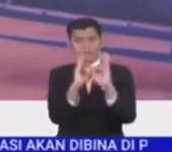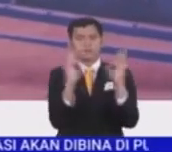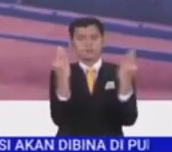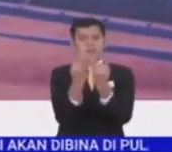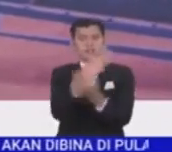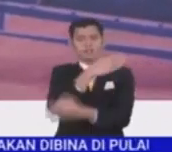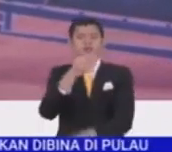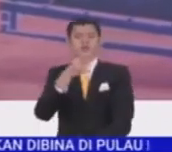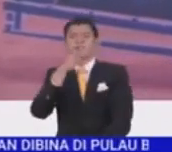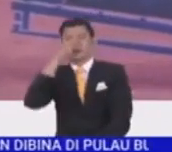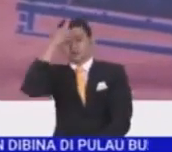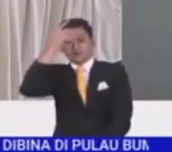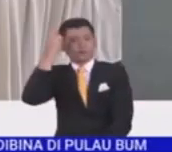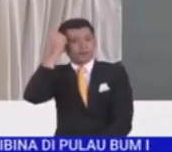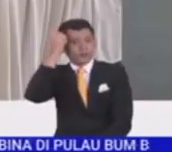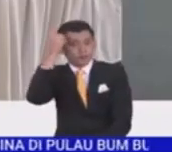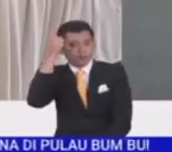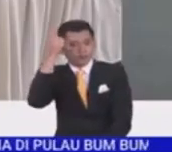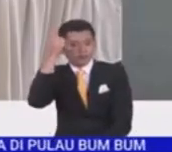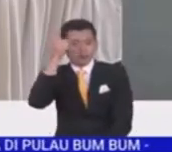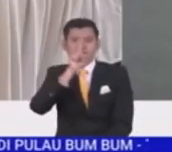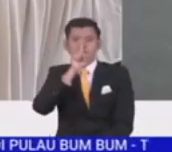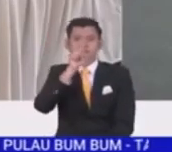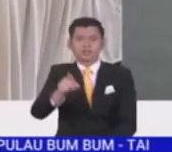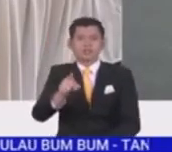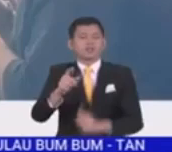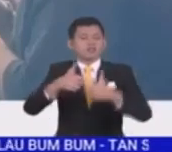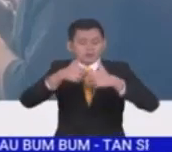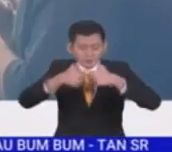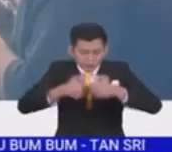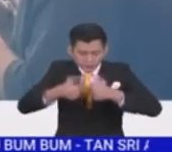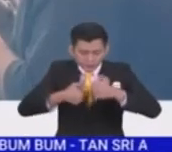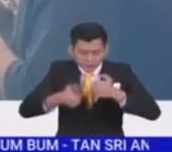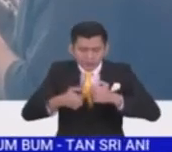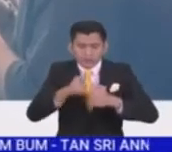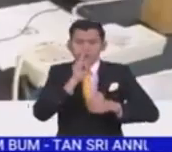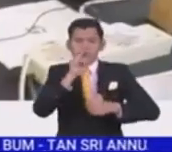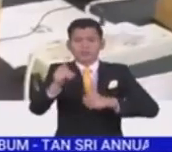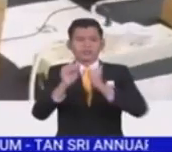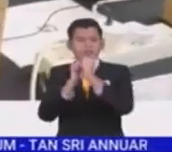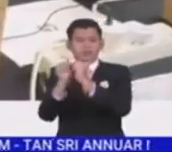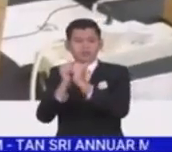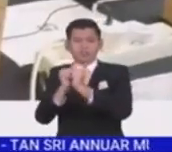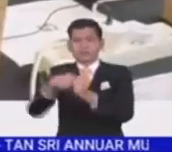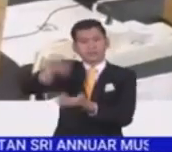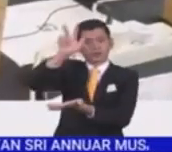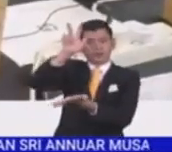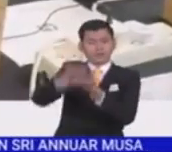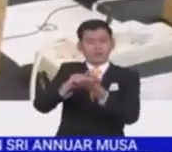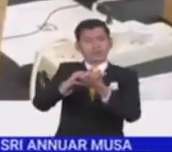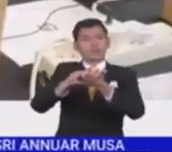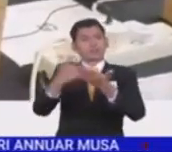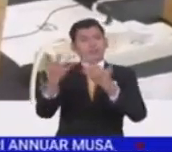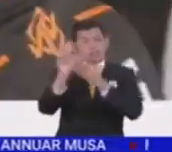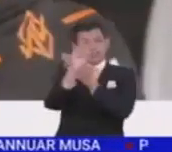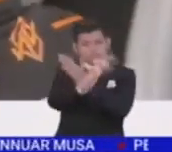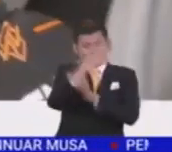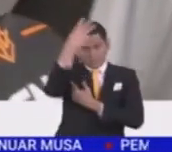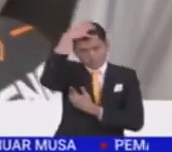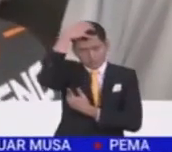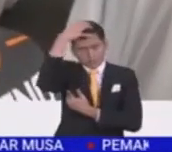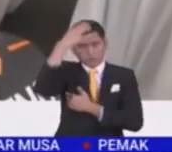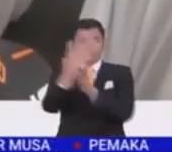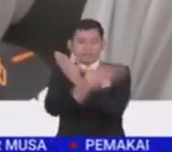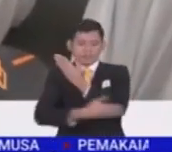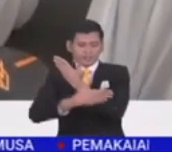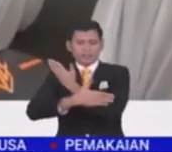bapa supaya mereka faham bahawa sukan e-games ini adalah sukan yang diiktiraf di peringkat Selangor, negara